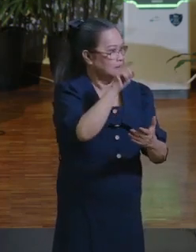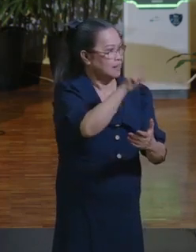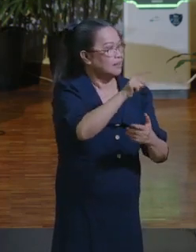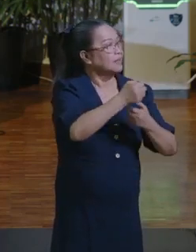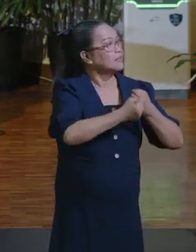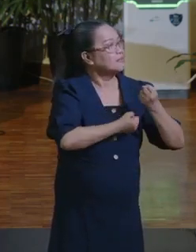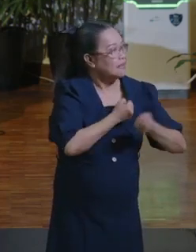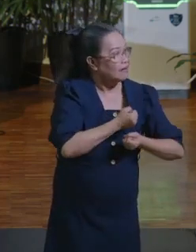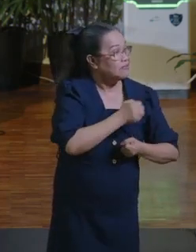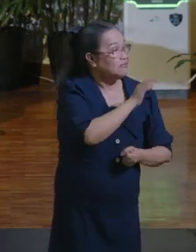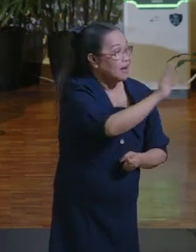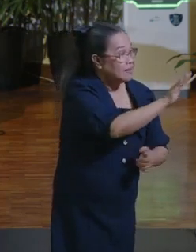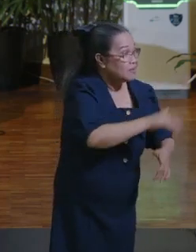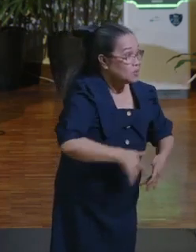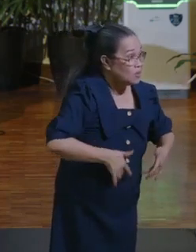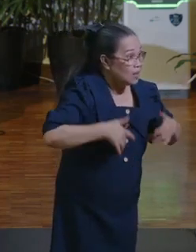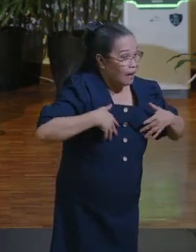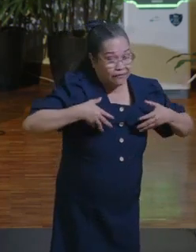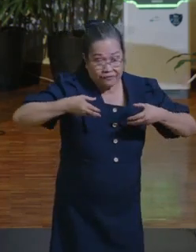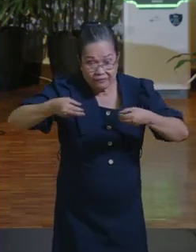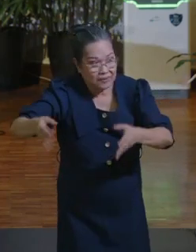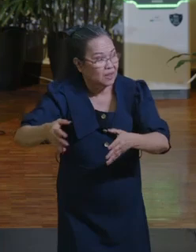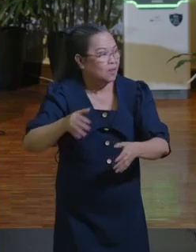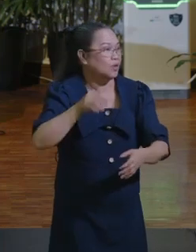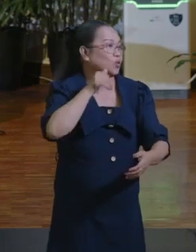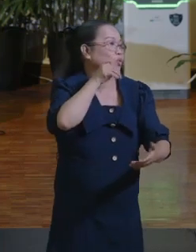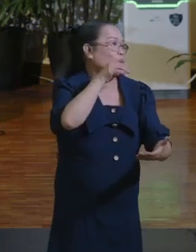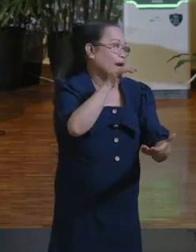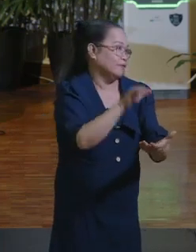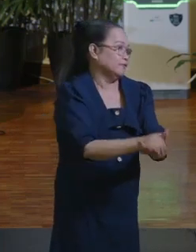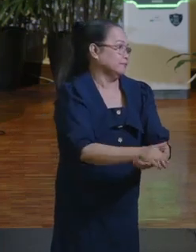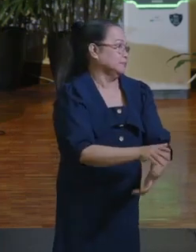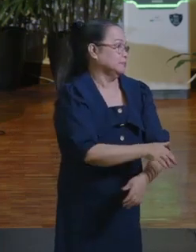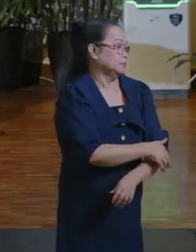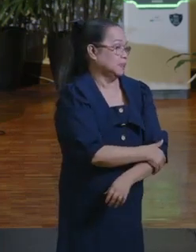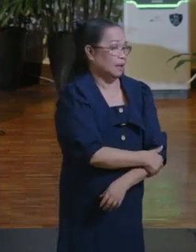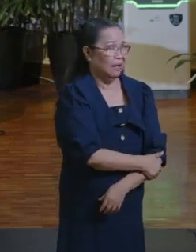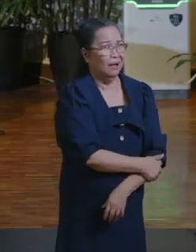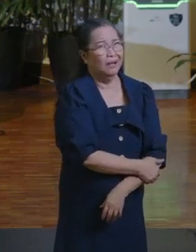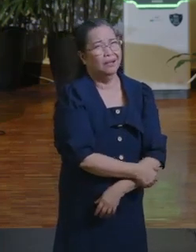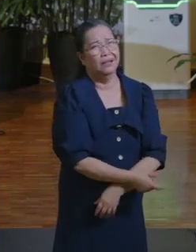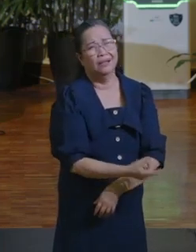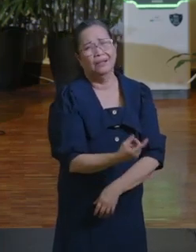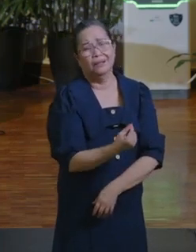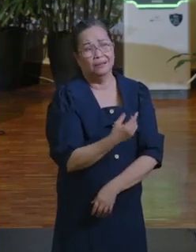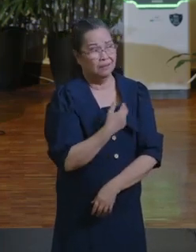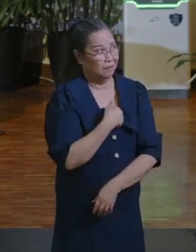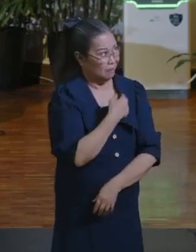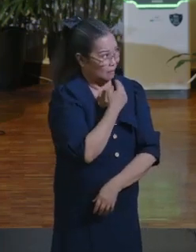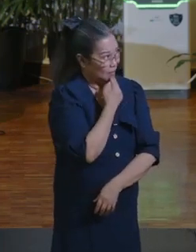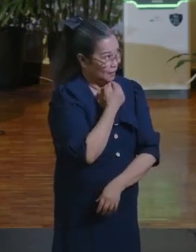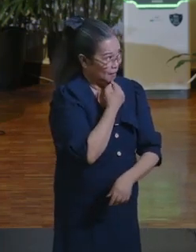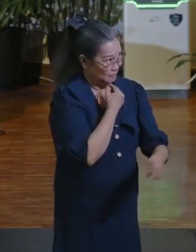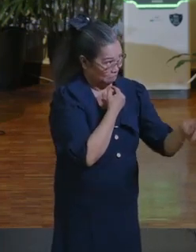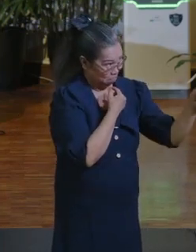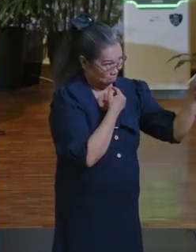isakripisyo ang kanyang buhay para sa kanyang asawang babae. Bakit ko gagawin yun? Dahil nakyutan lang ako sa